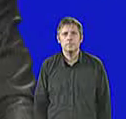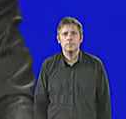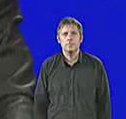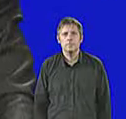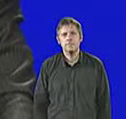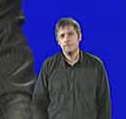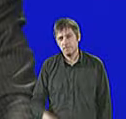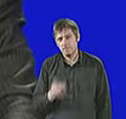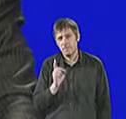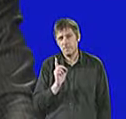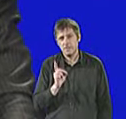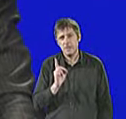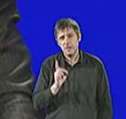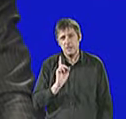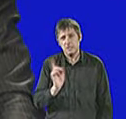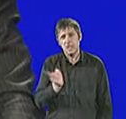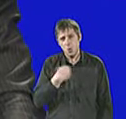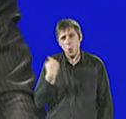C'est bien beau